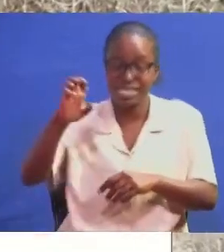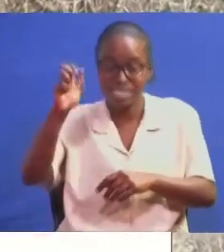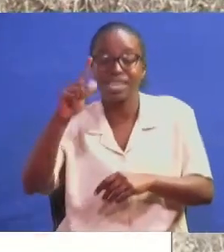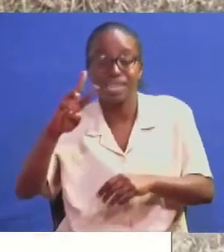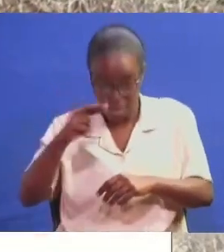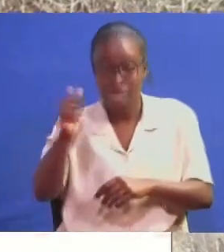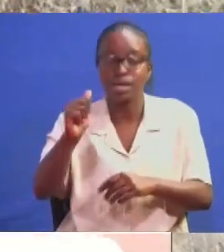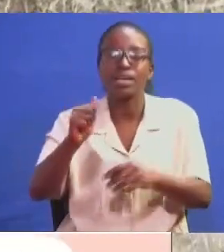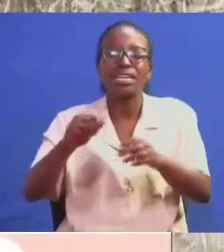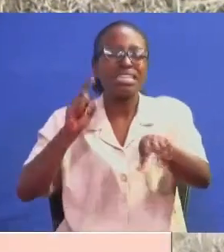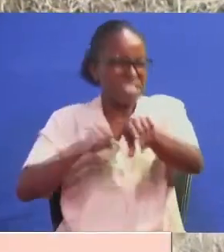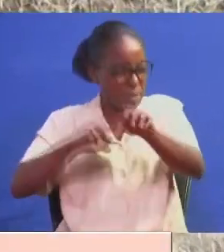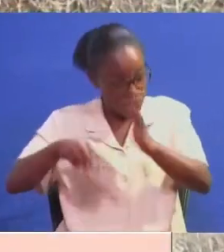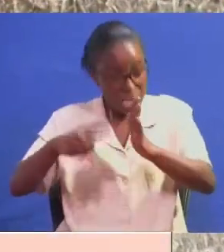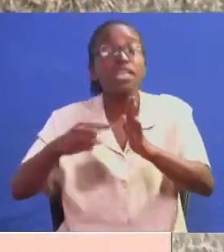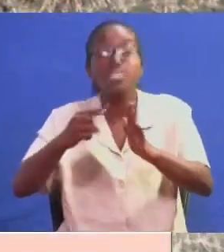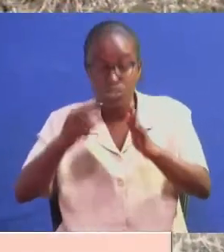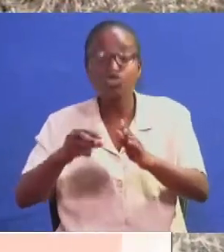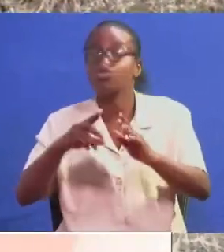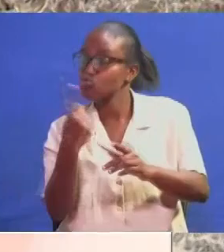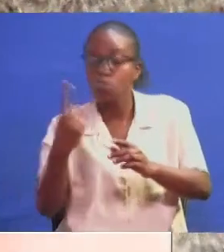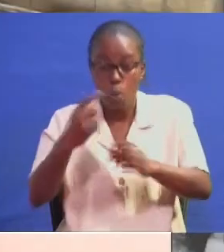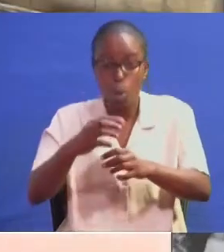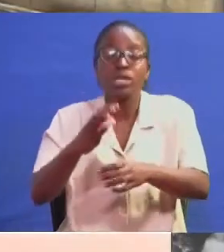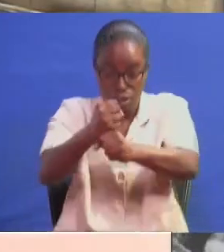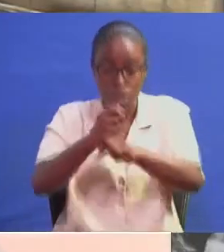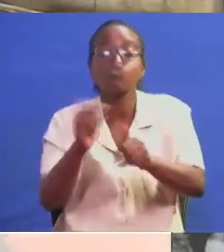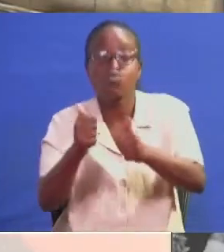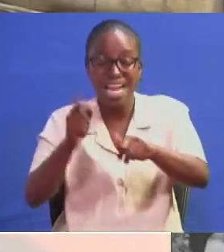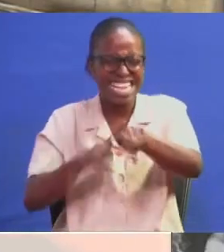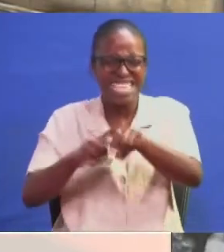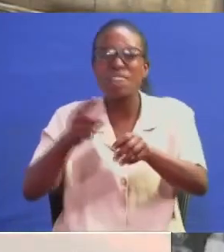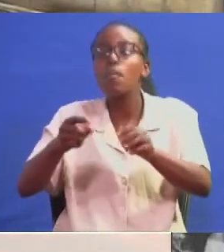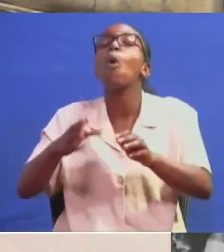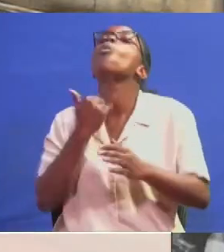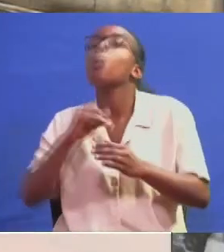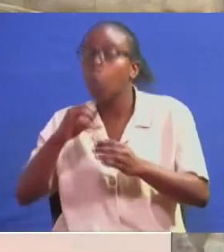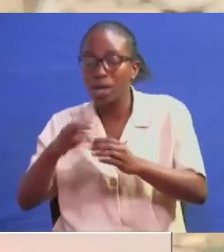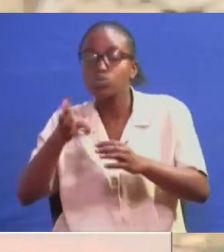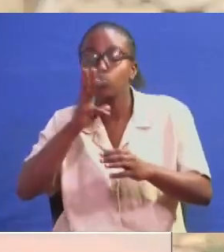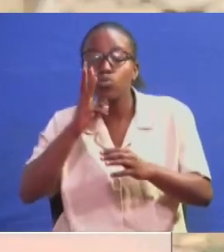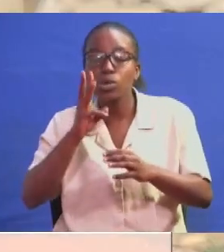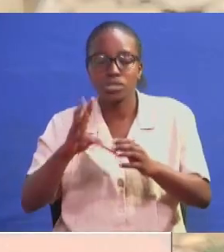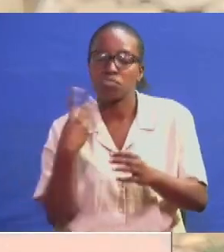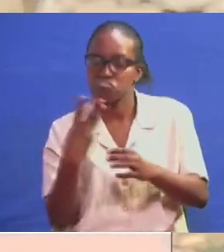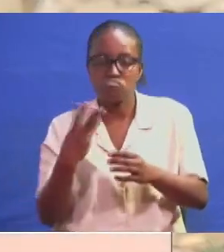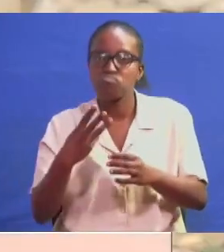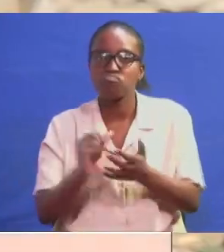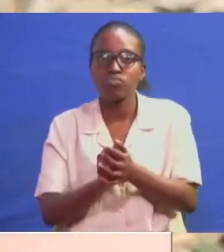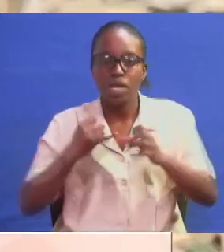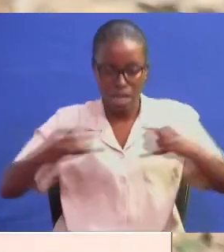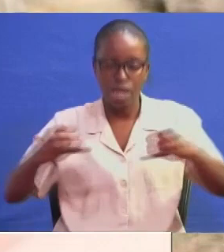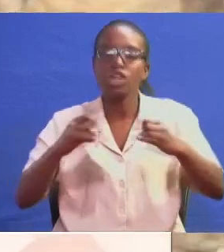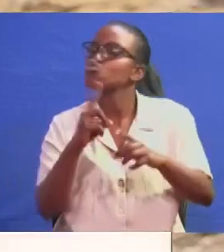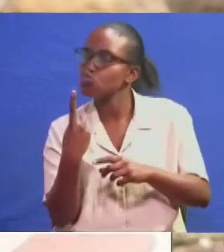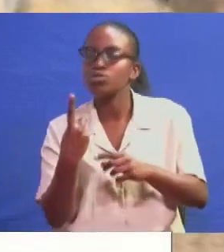kampuni inayoaminika. Vile vile alisisitiza kuhusu hitaji la maji safi na ya bei rahisi. Sisi kile tunataka,